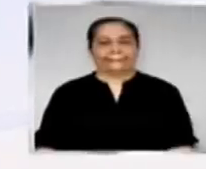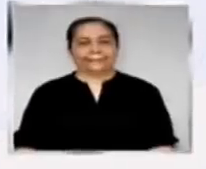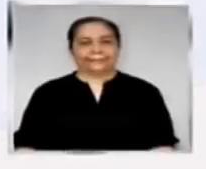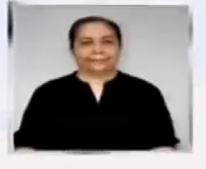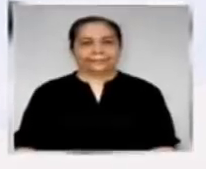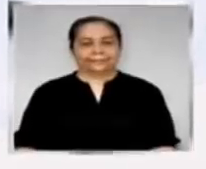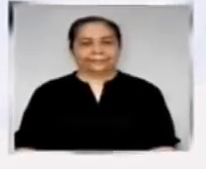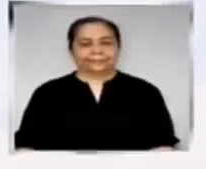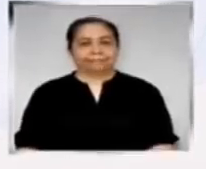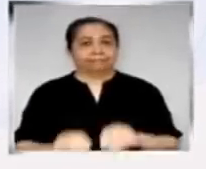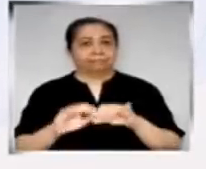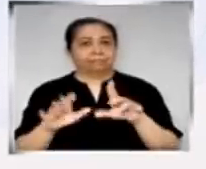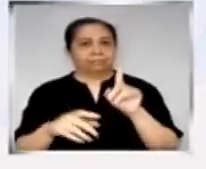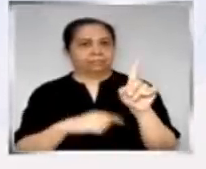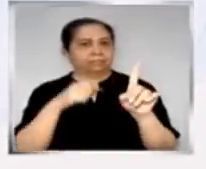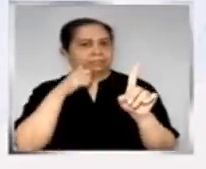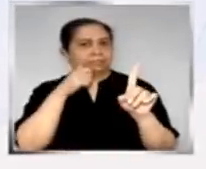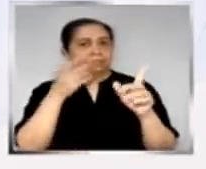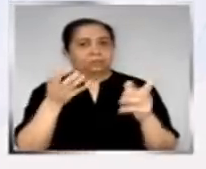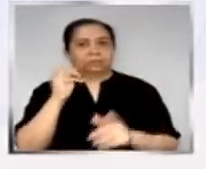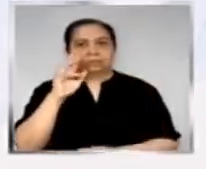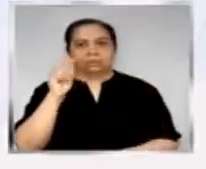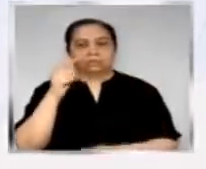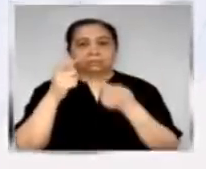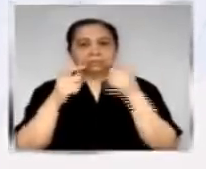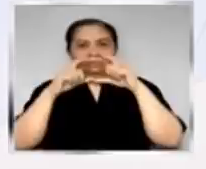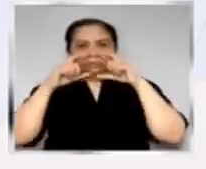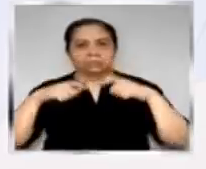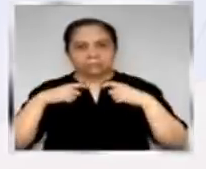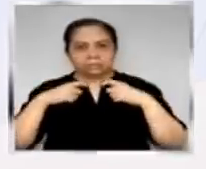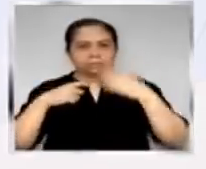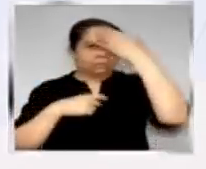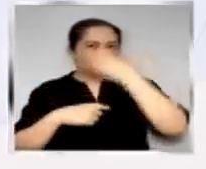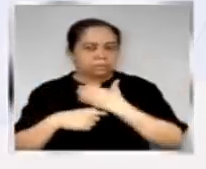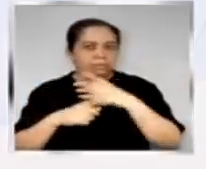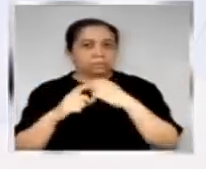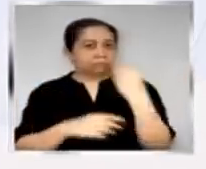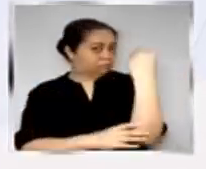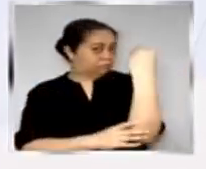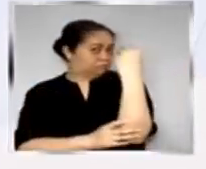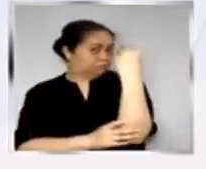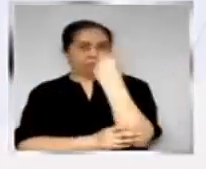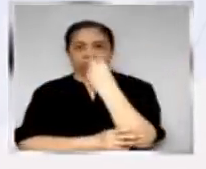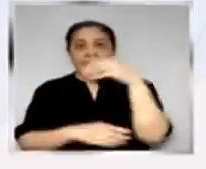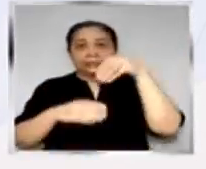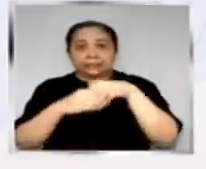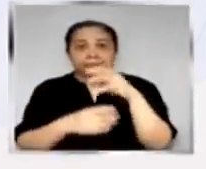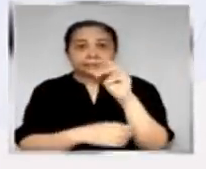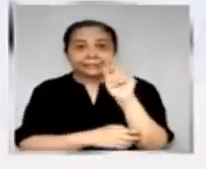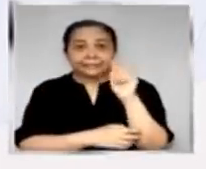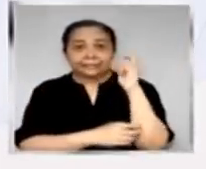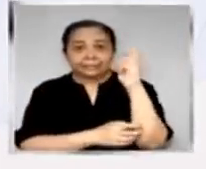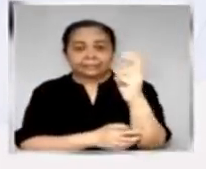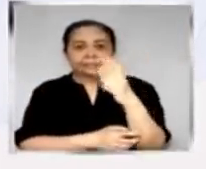Viral ngayon ang isang babae sa MRT na nagtanggal ng face mask, face shield at nag-selfie pa umano sa loob ng MRT. Nais siyang